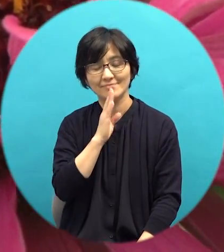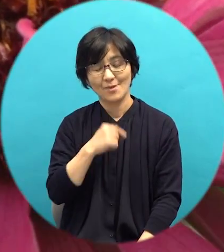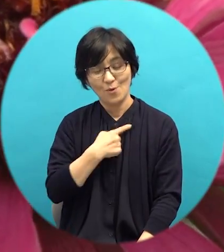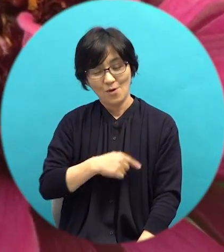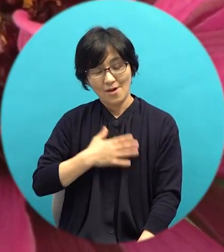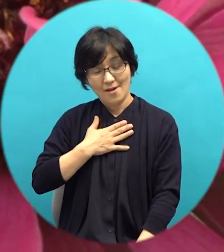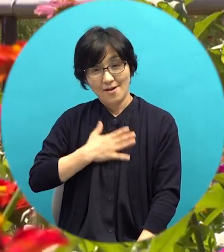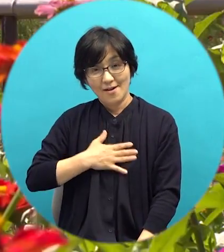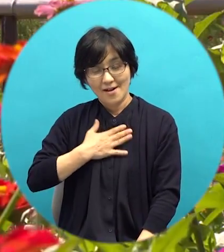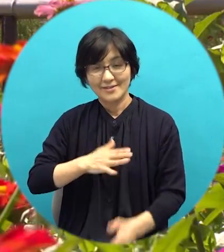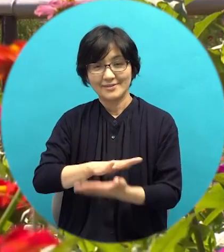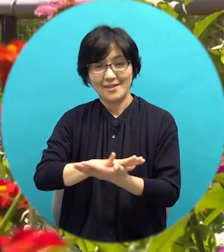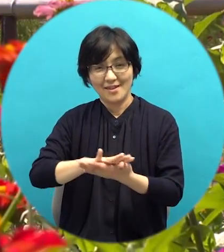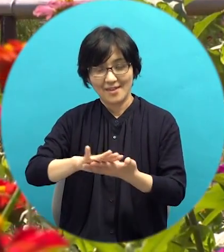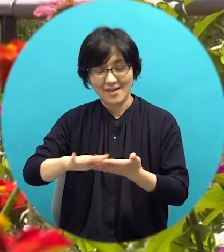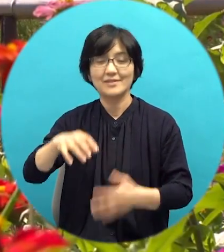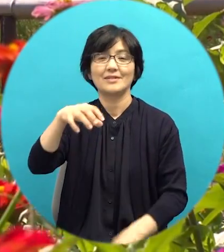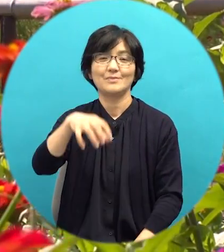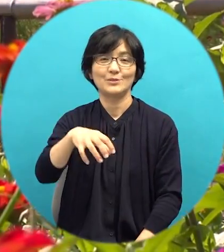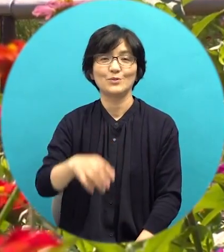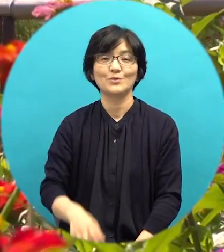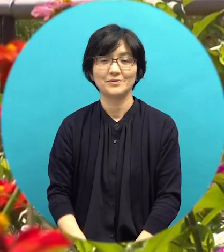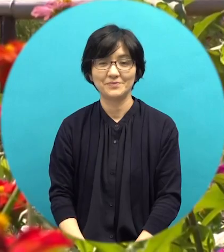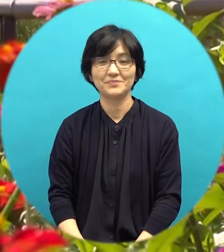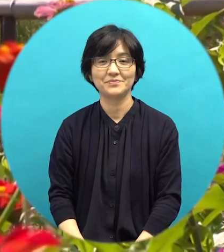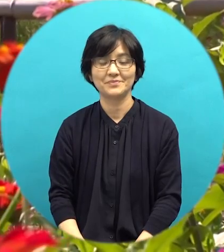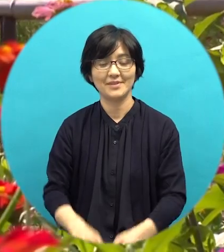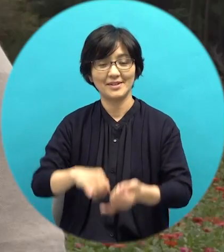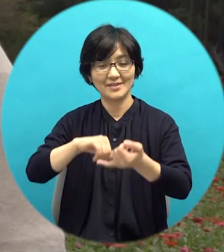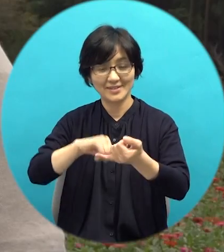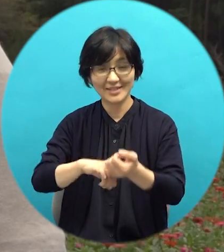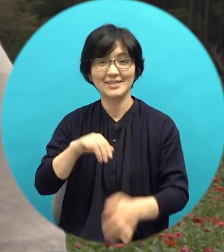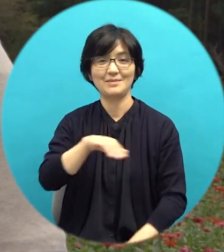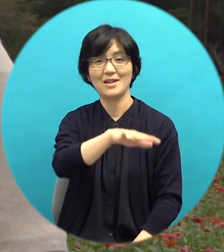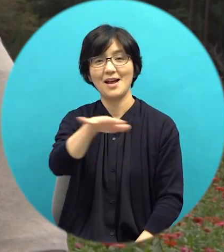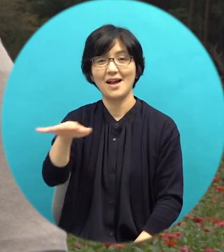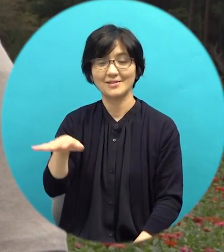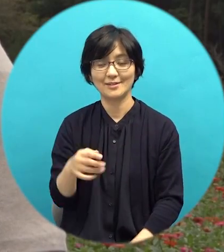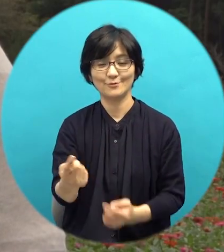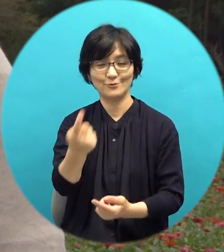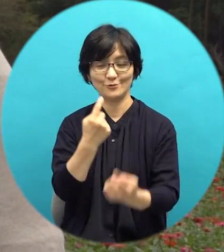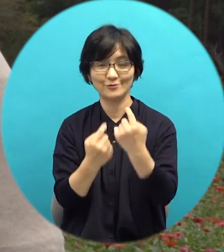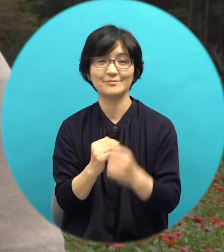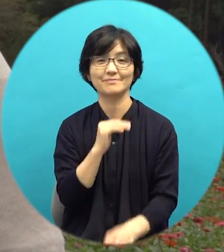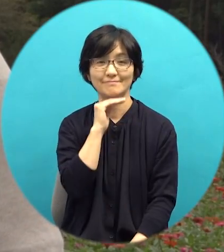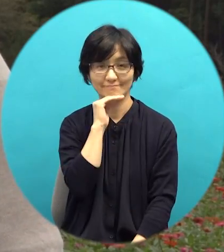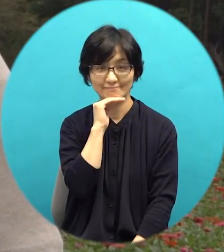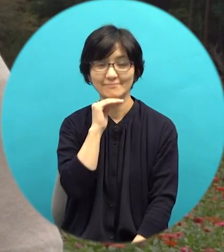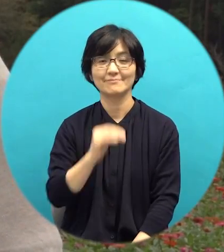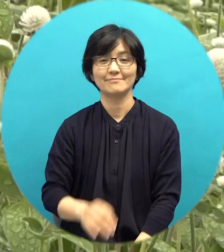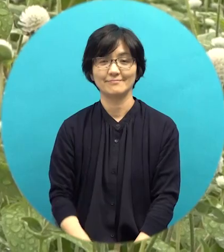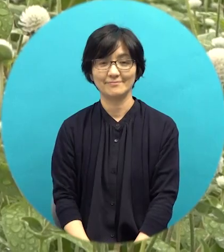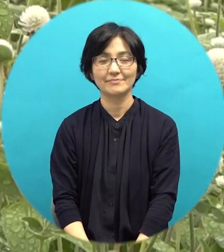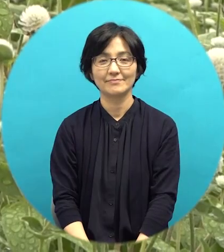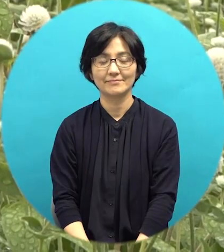洗われる綺麗な場所かなという、そういうふうに思いますので、ぜひ皆さんのご来場をお待ちしています。